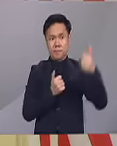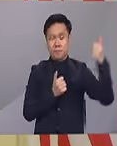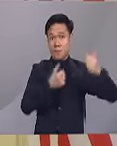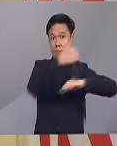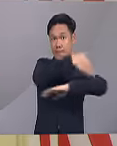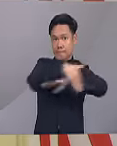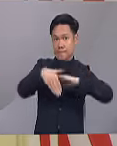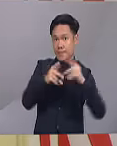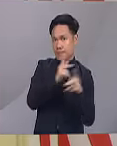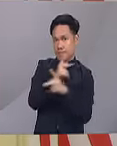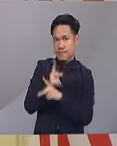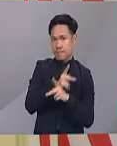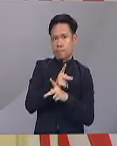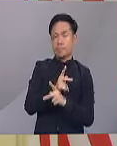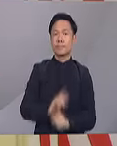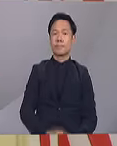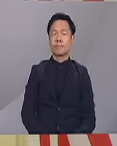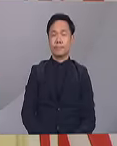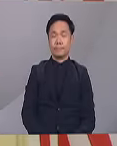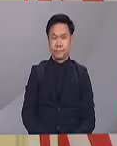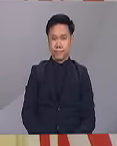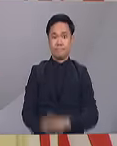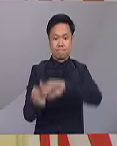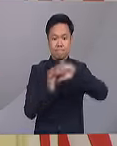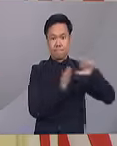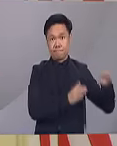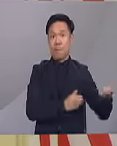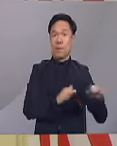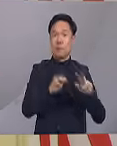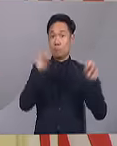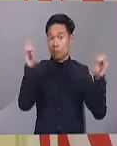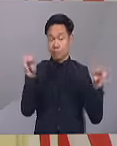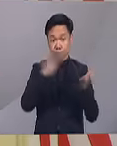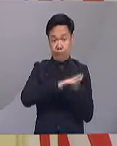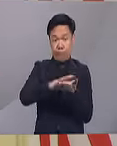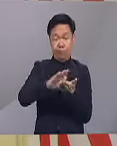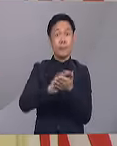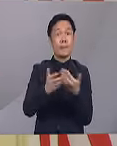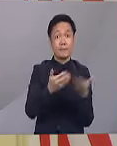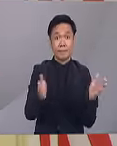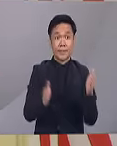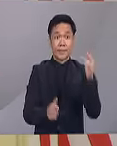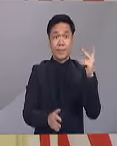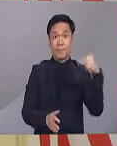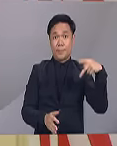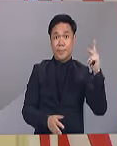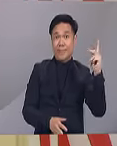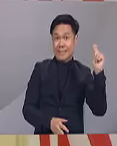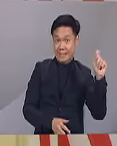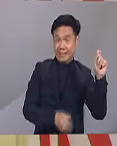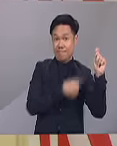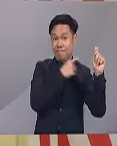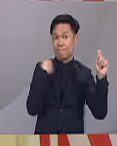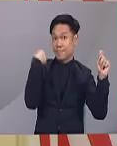sempadan. Mengenai ops sanitasi awam di bawah kawal selia KPKT,